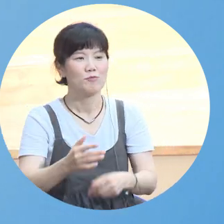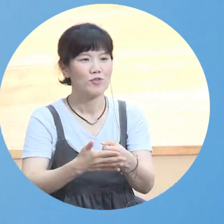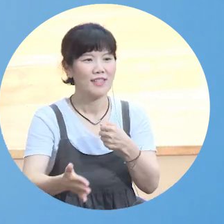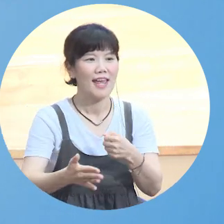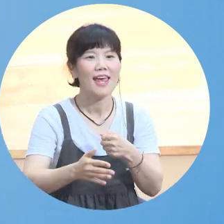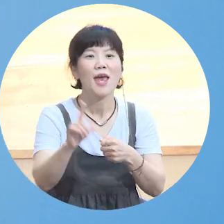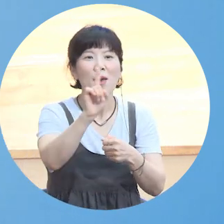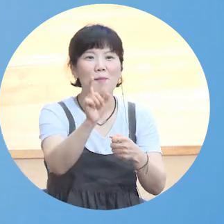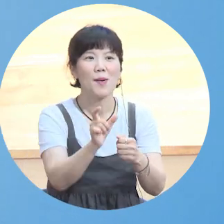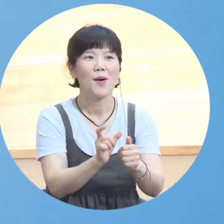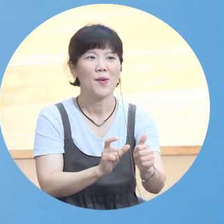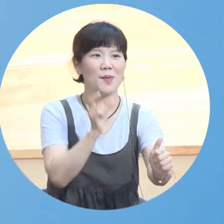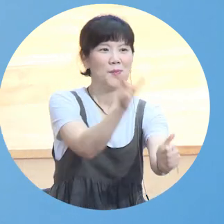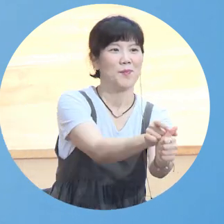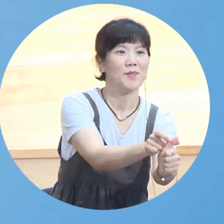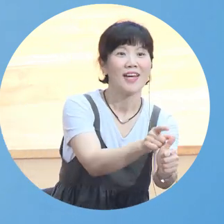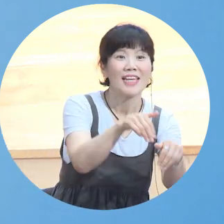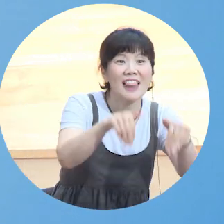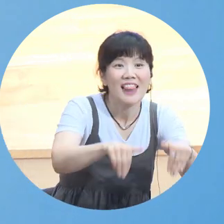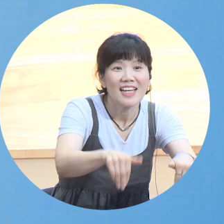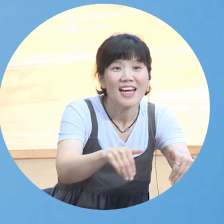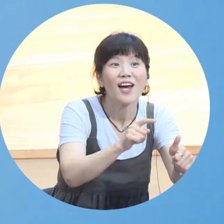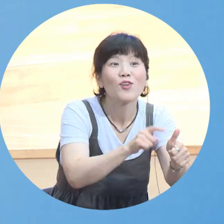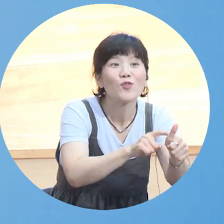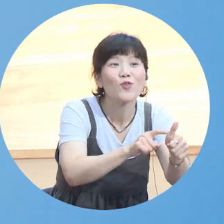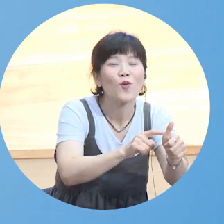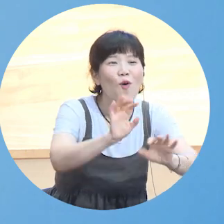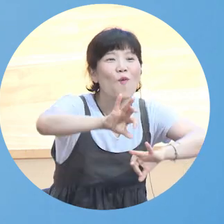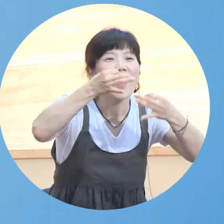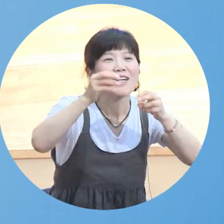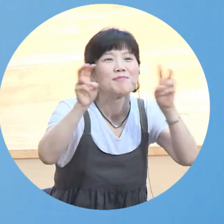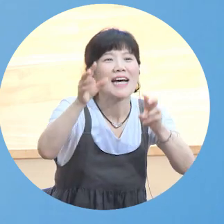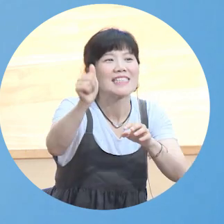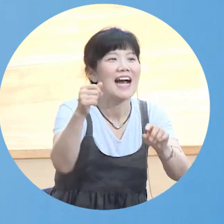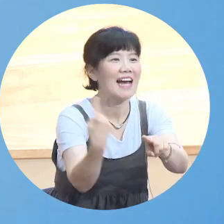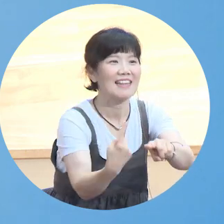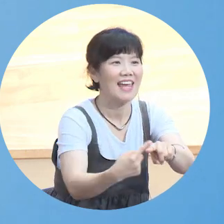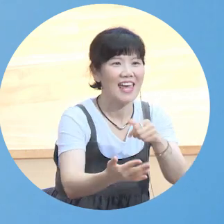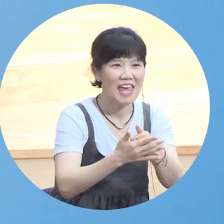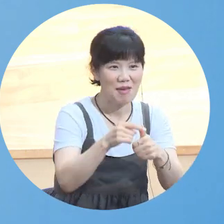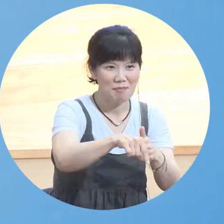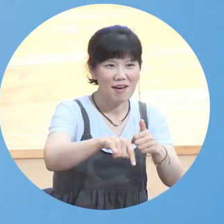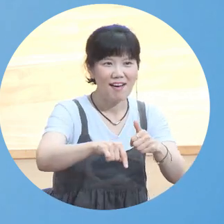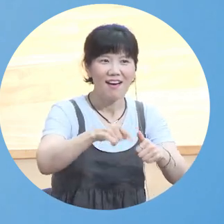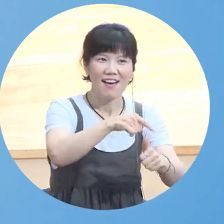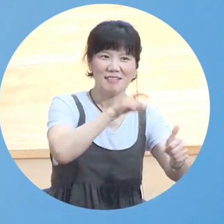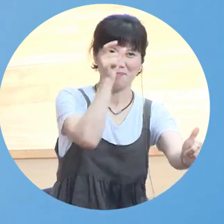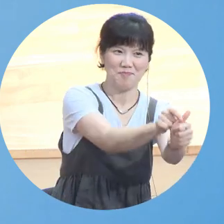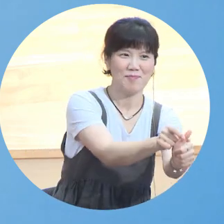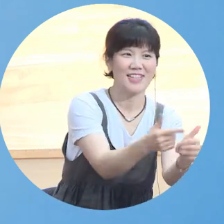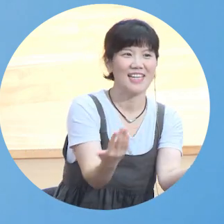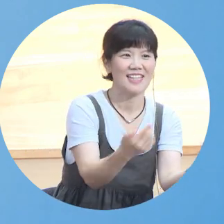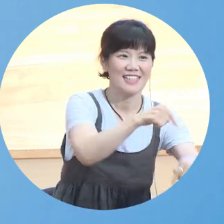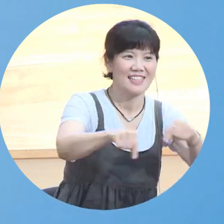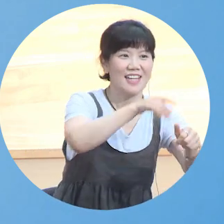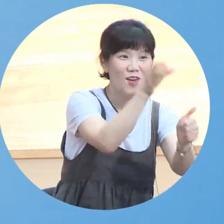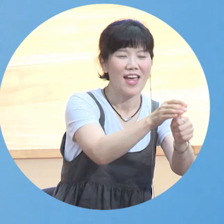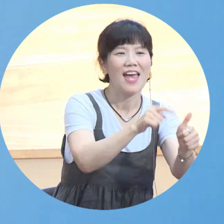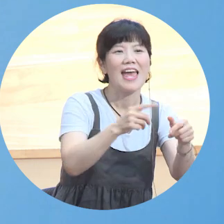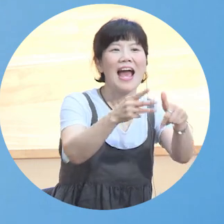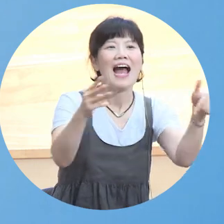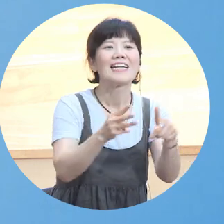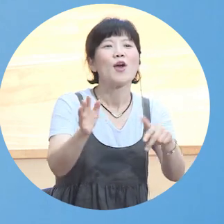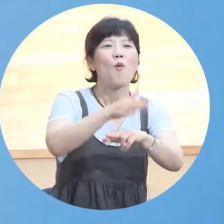세우는 거예요 바지사장 을 세워 가지고 간접적으로 통찰은 그런 방출 했는데 그 당시에 갈릴리와 해로 안티 파스를